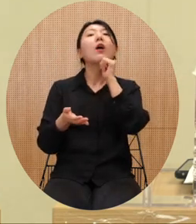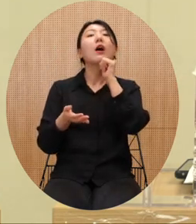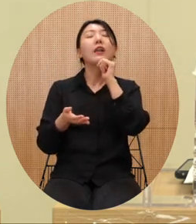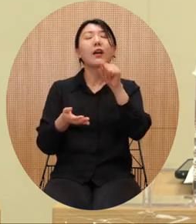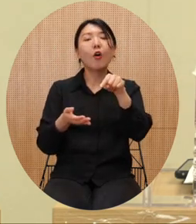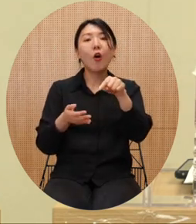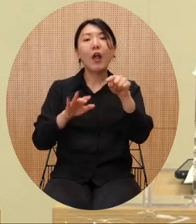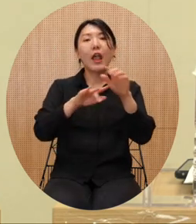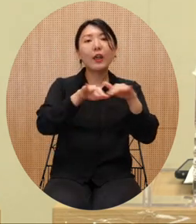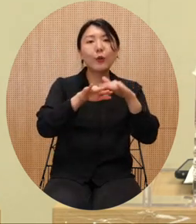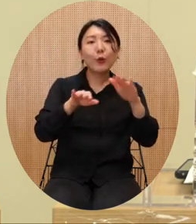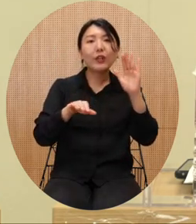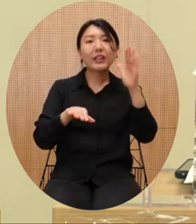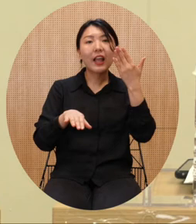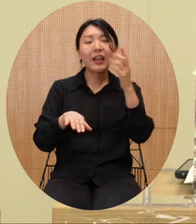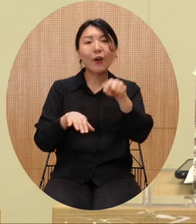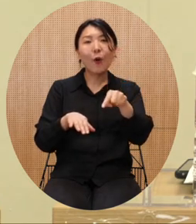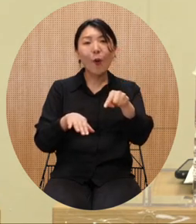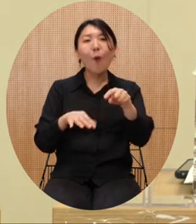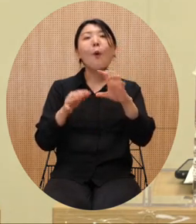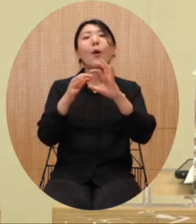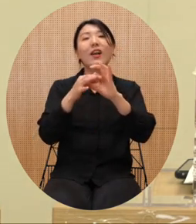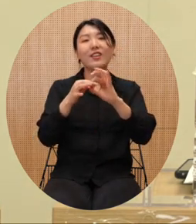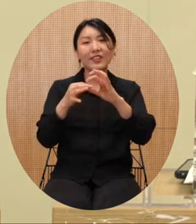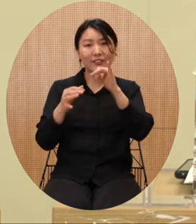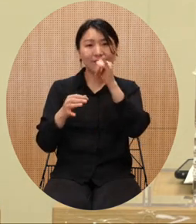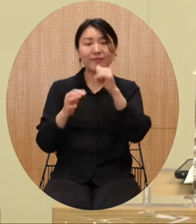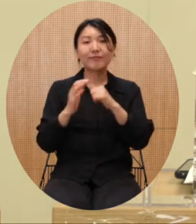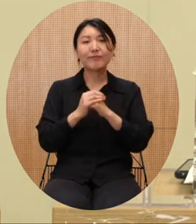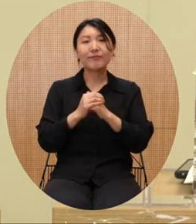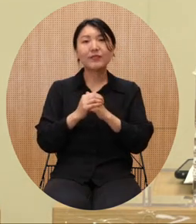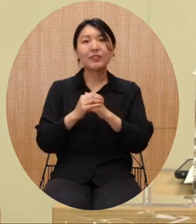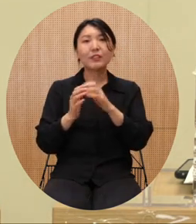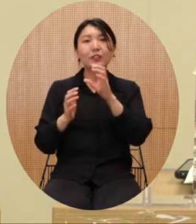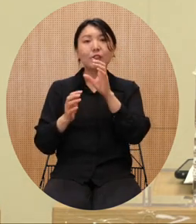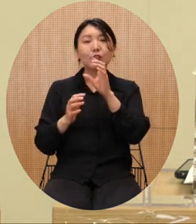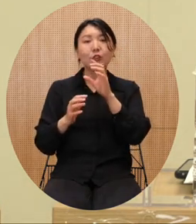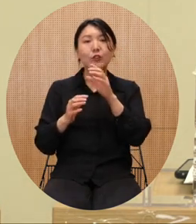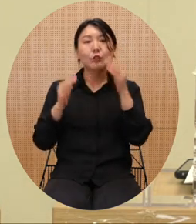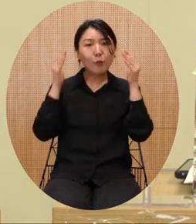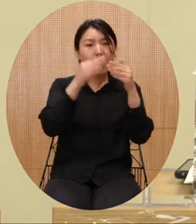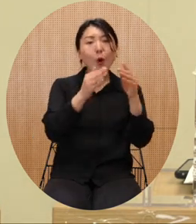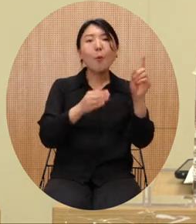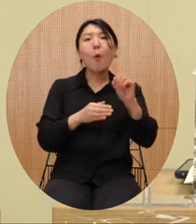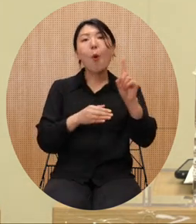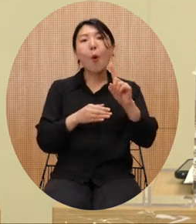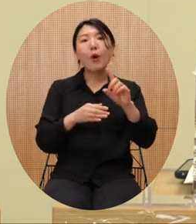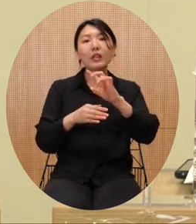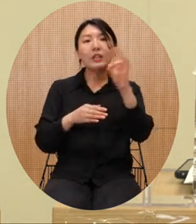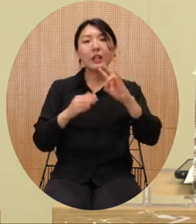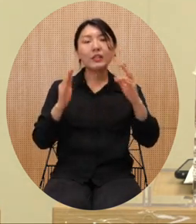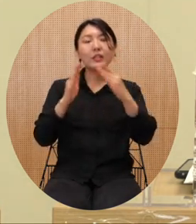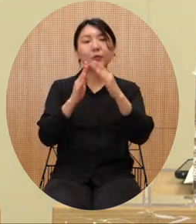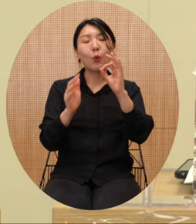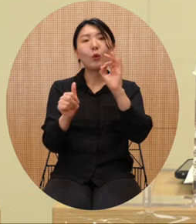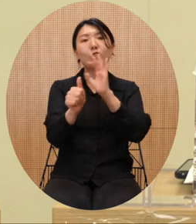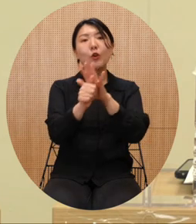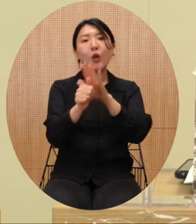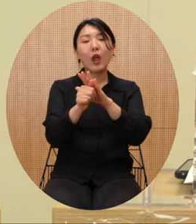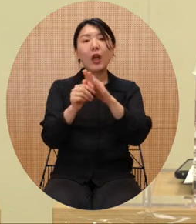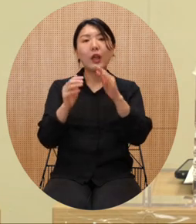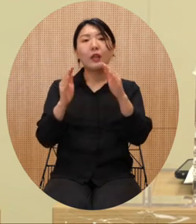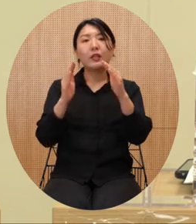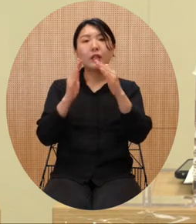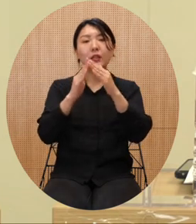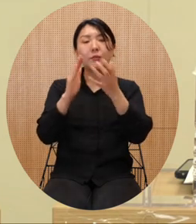연구와 본질적으로 맥을 같이 한다라고 생각을 합니다. 주목할 것은 시흥형 주거비 지원을 통한 주거